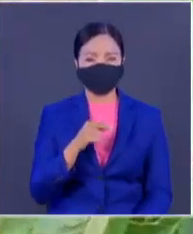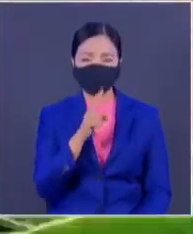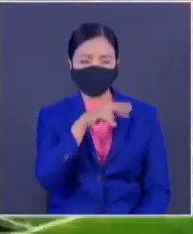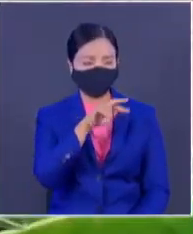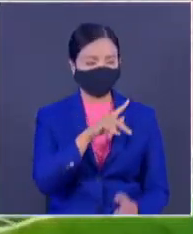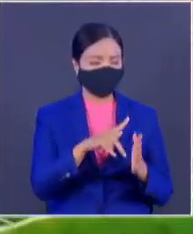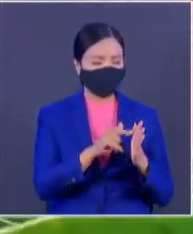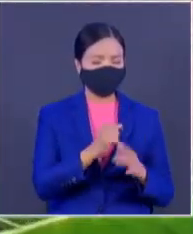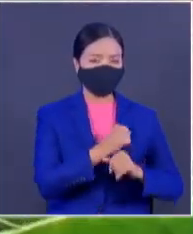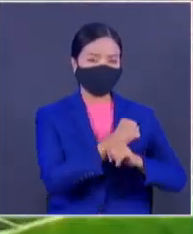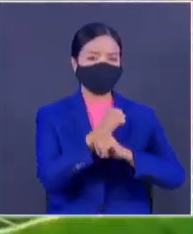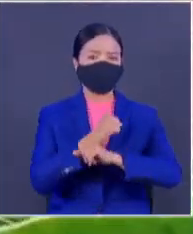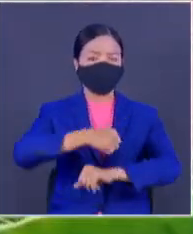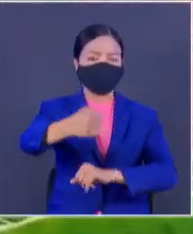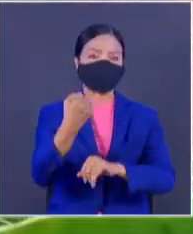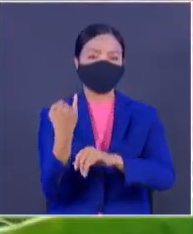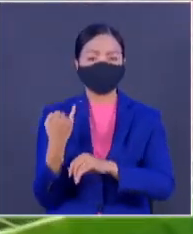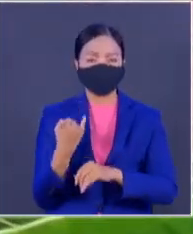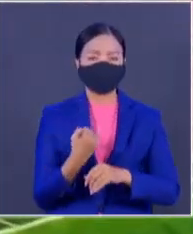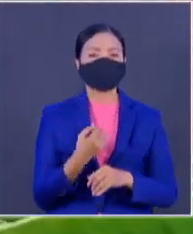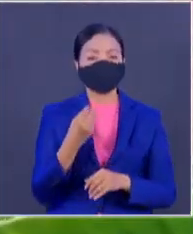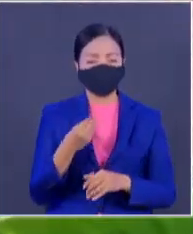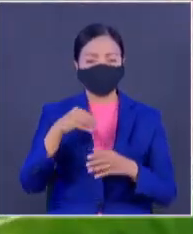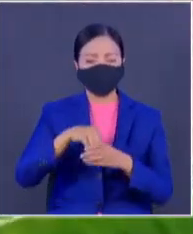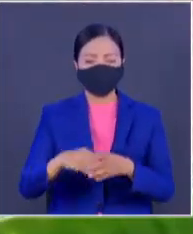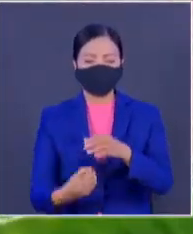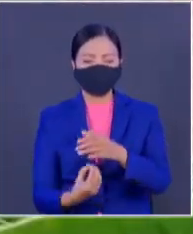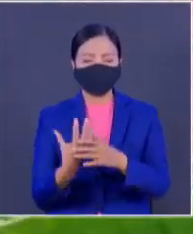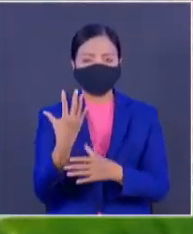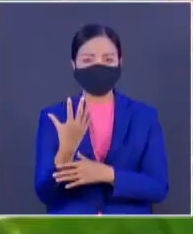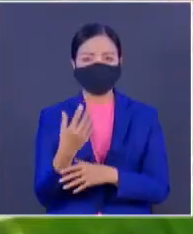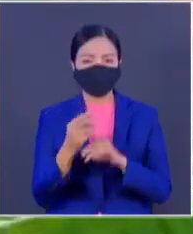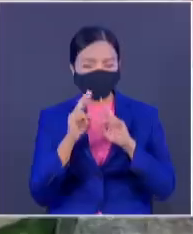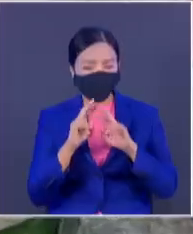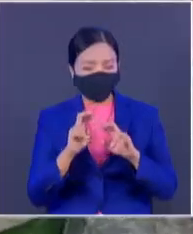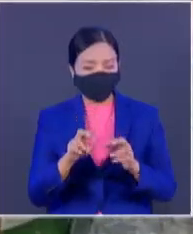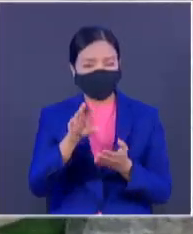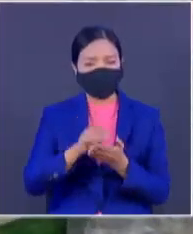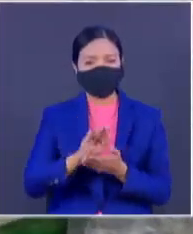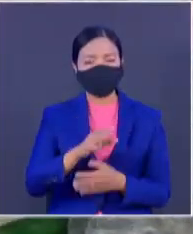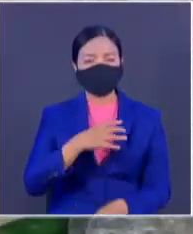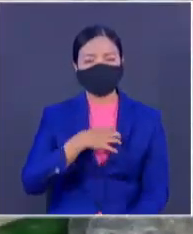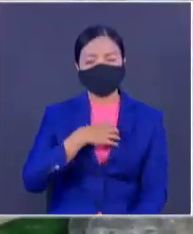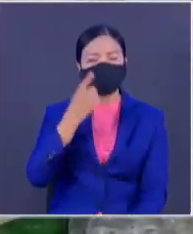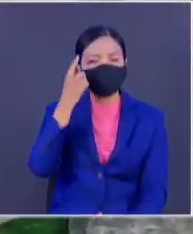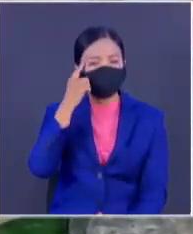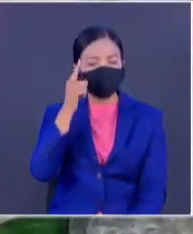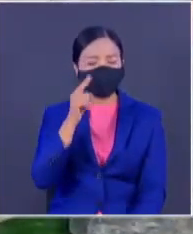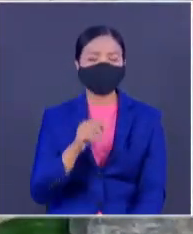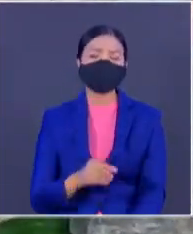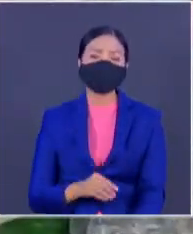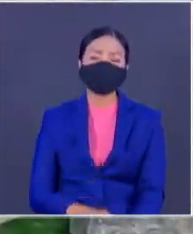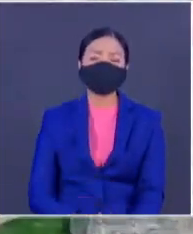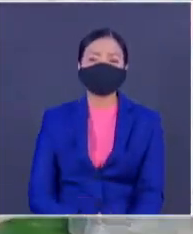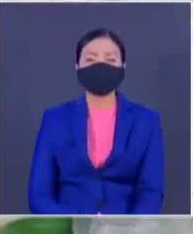กปักรักษาคุณไสมนต์ดำก็เอามาปลูกไว้ที่บ้านคุณยายเขาบอกแบบนั้นทีนี้พอผมไปสืบค้นข้อมูลมาครับผมก็อยากรู้ว่าเอ๊ะมันไปแก้